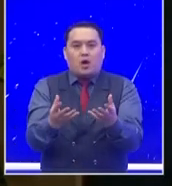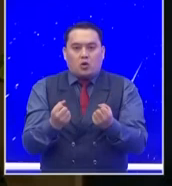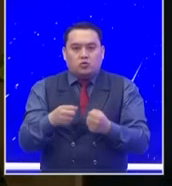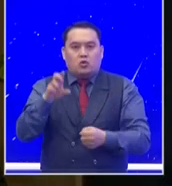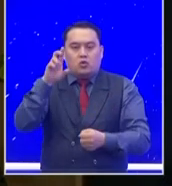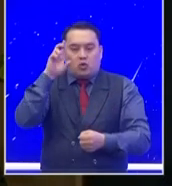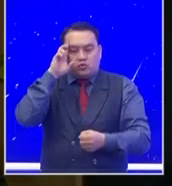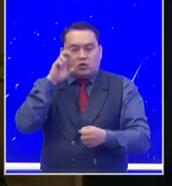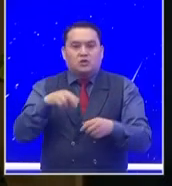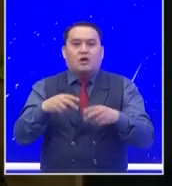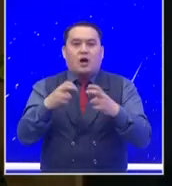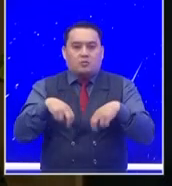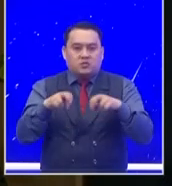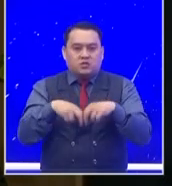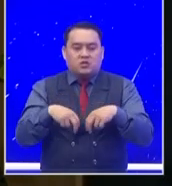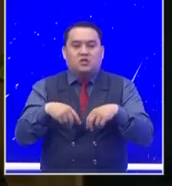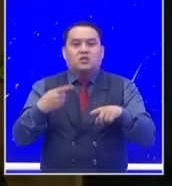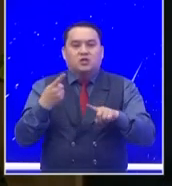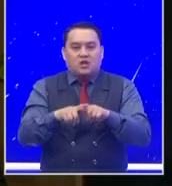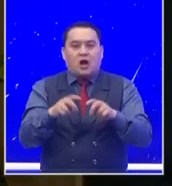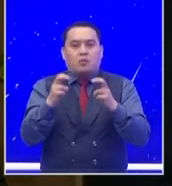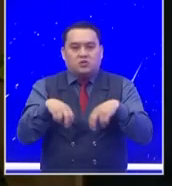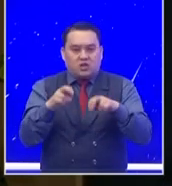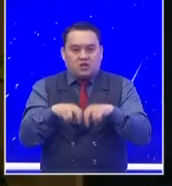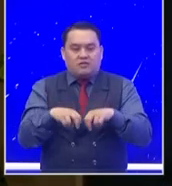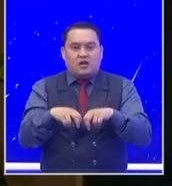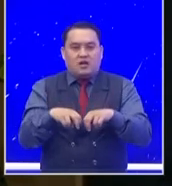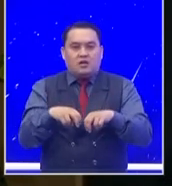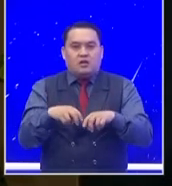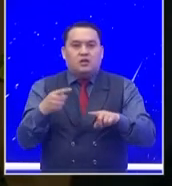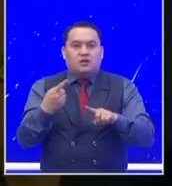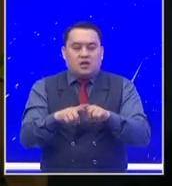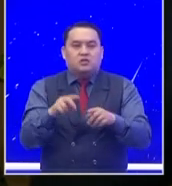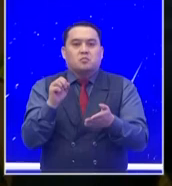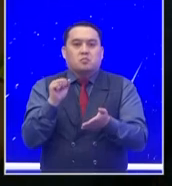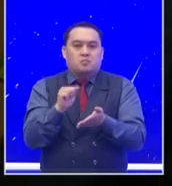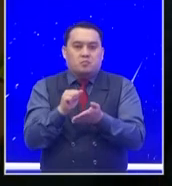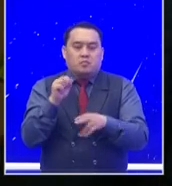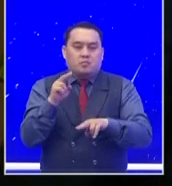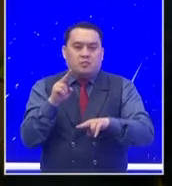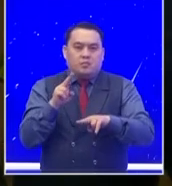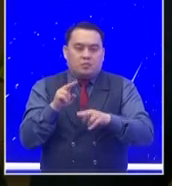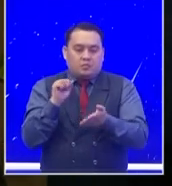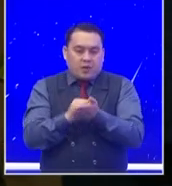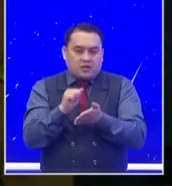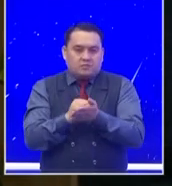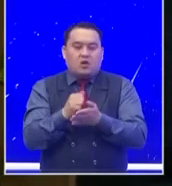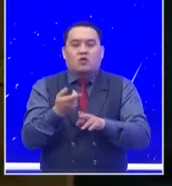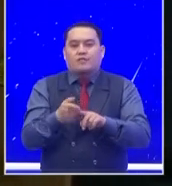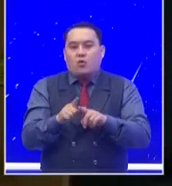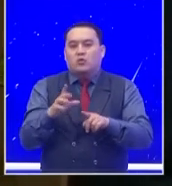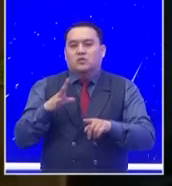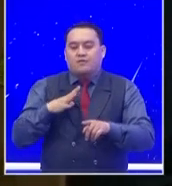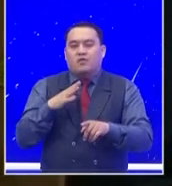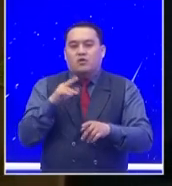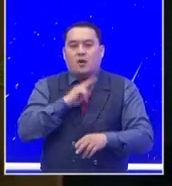кушак и тех обследование не движухи это по-старому говоря это тех паспорт вот в этом направлении ведется работу